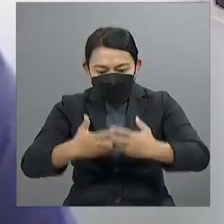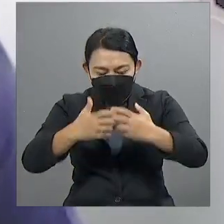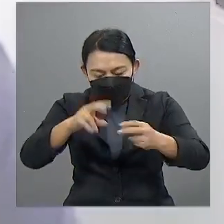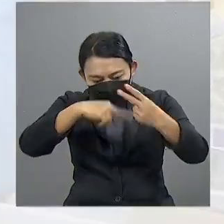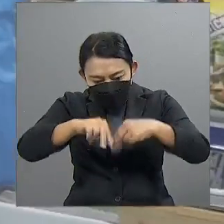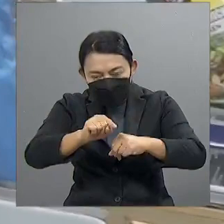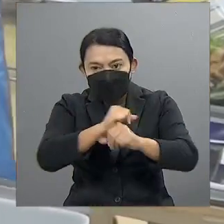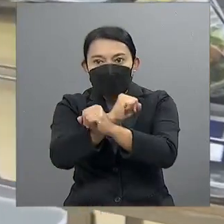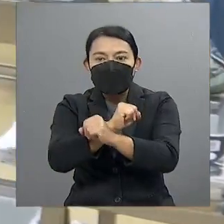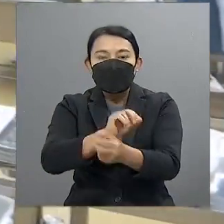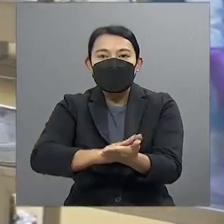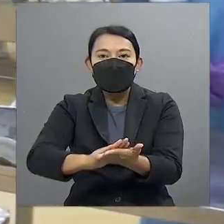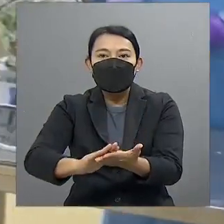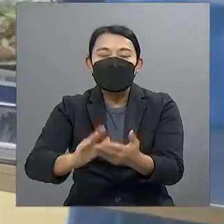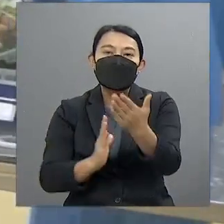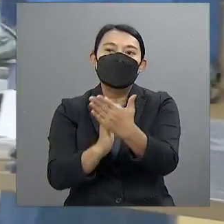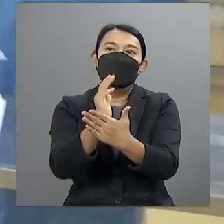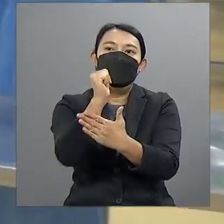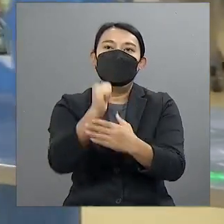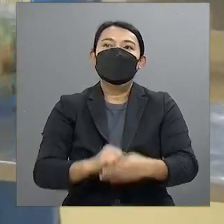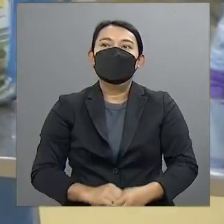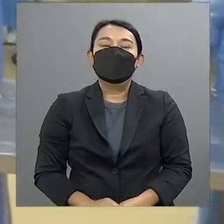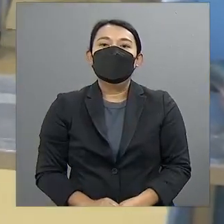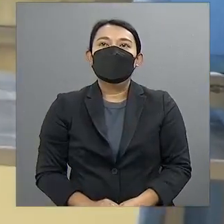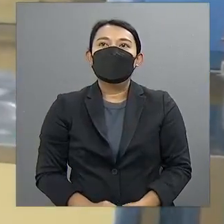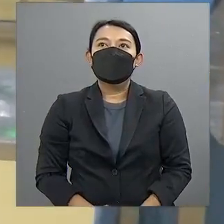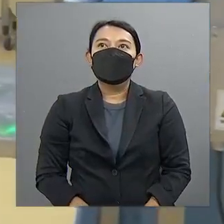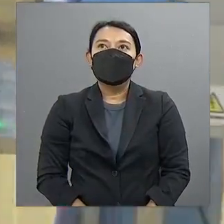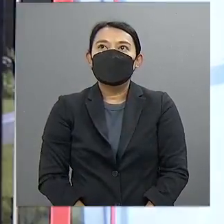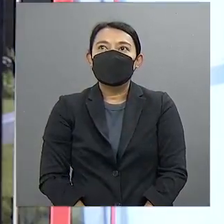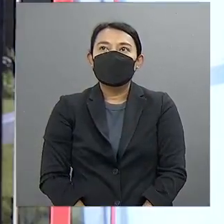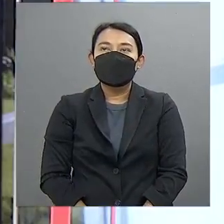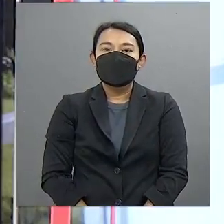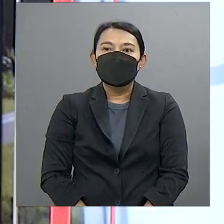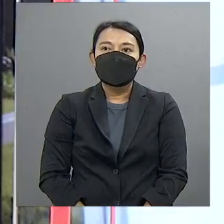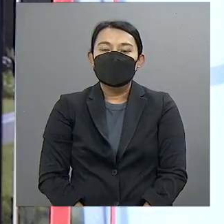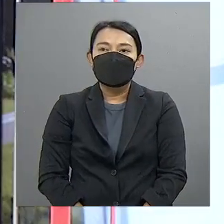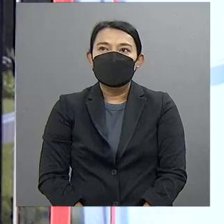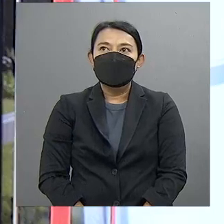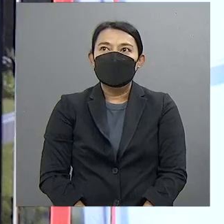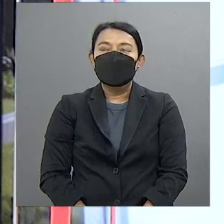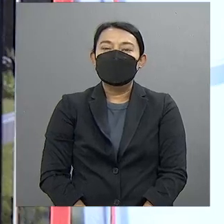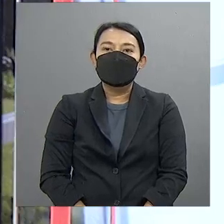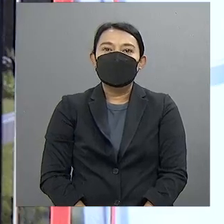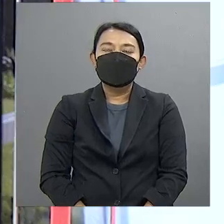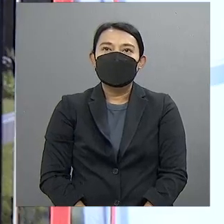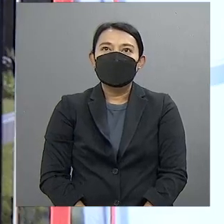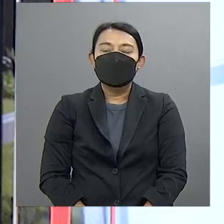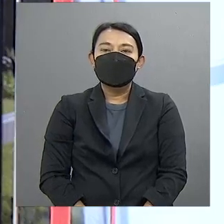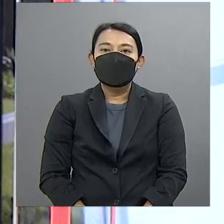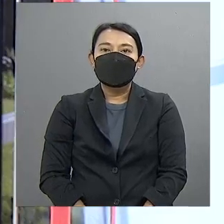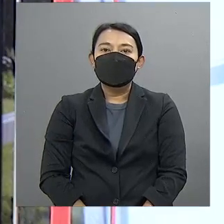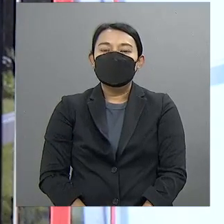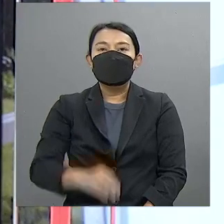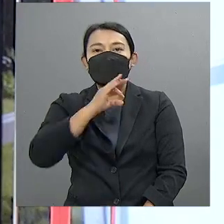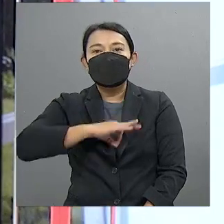านไปได้ด้วยดีครับ จากที่ได้ฟังไว้นะครับก็รู้สึกได้เลยคุณผู้ชม